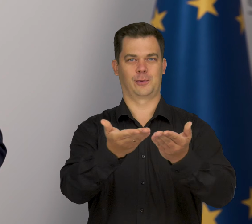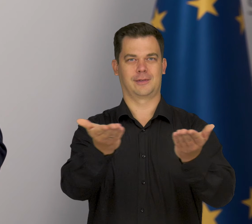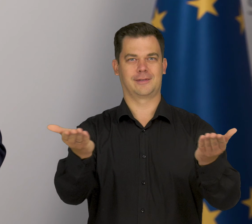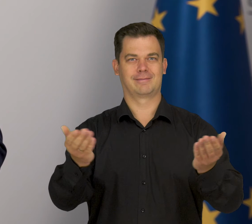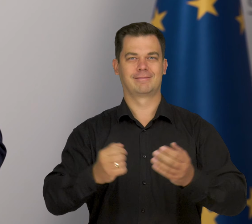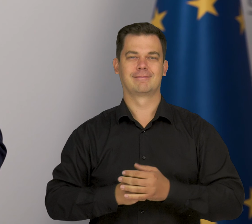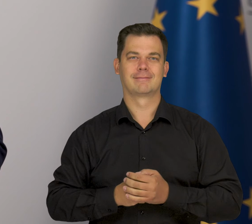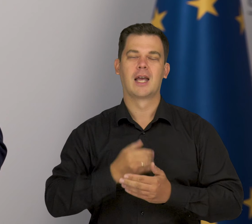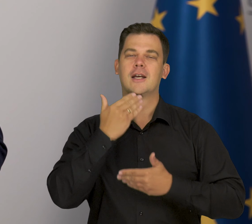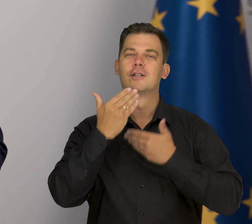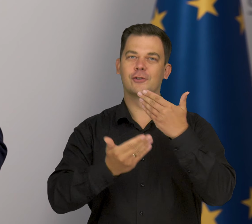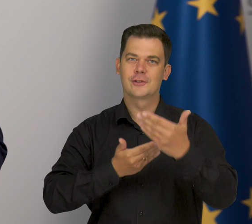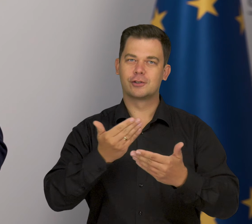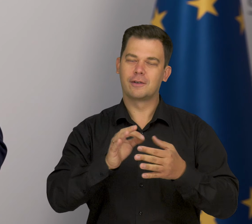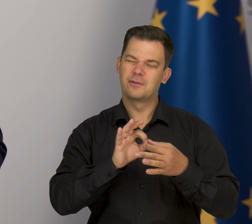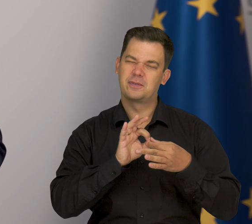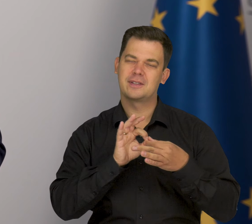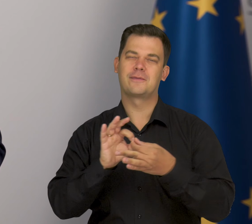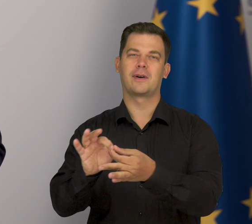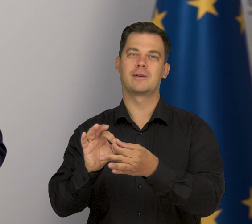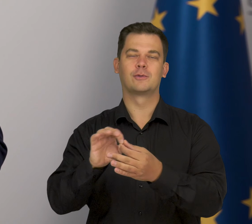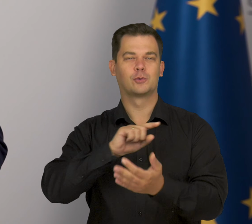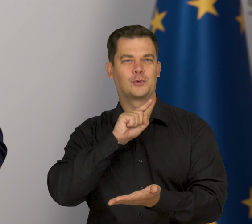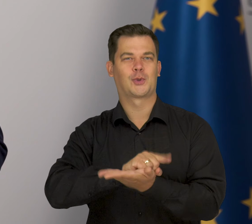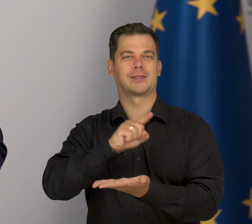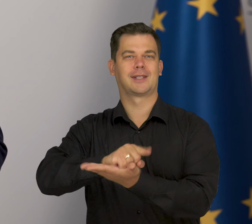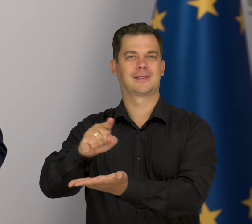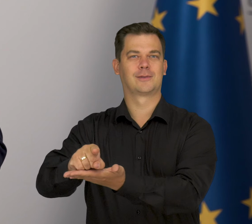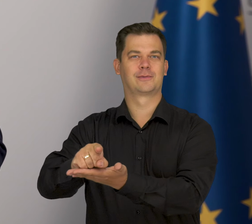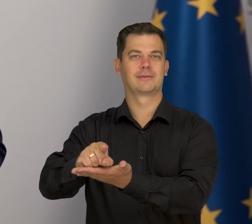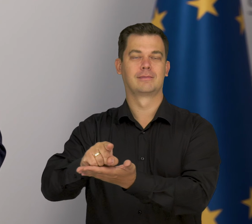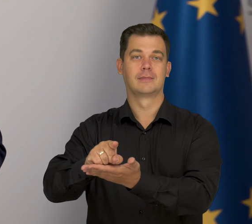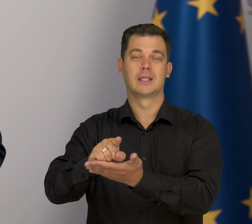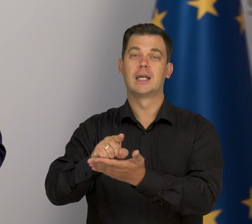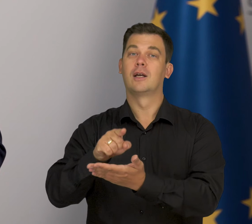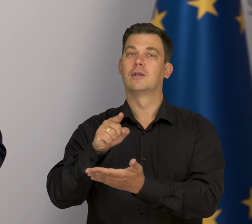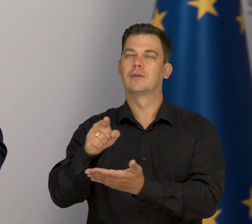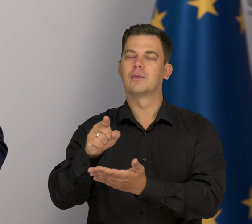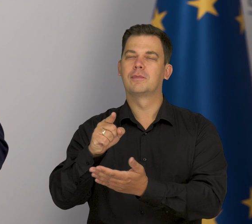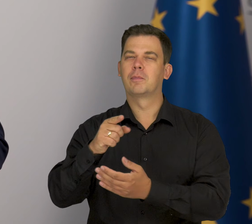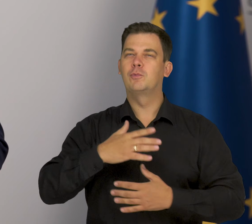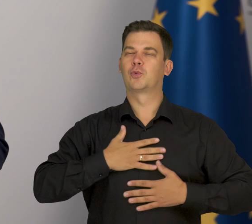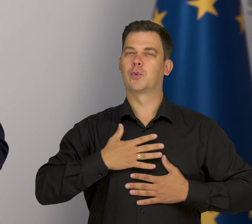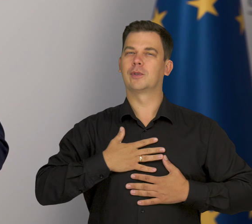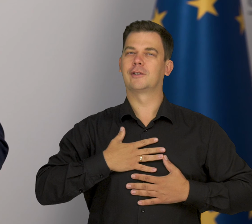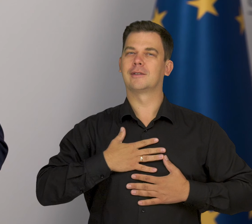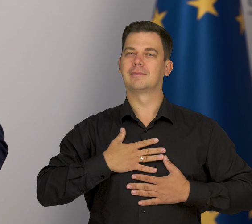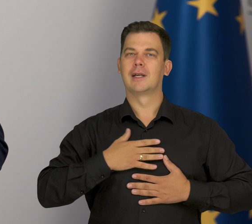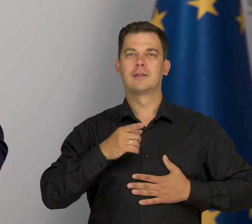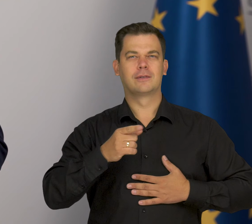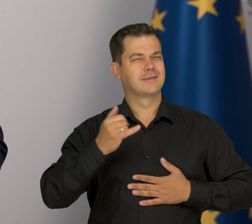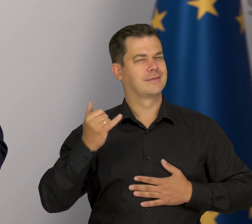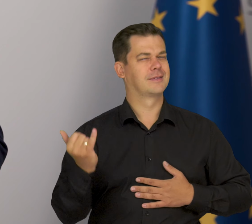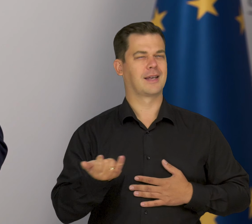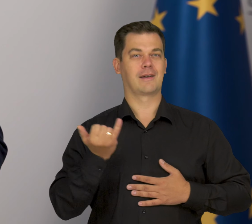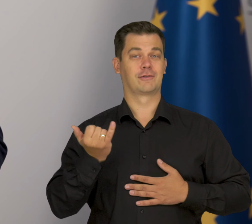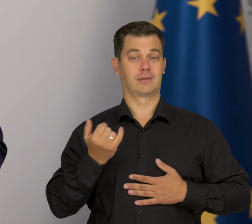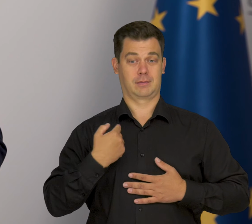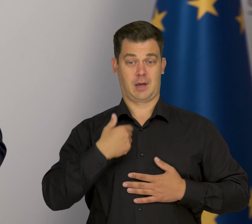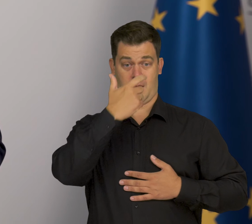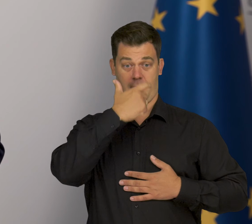autentycznego rozwoju. Życzę wytrwałości i sukcesów i tego unikalnego